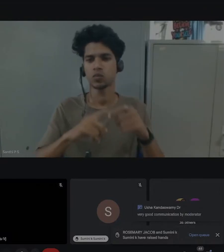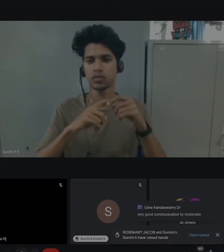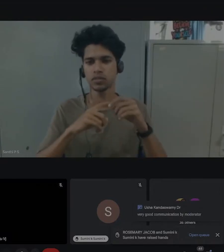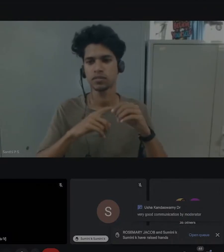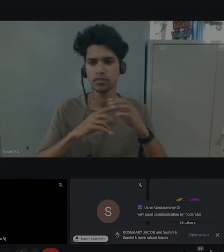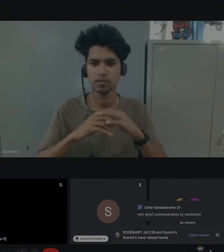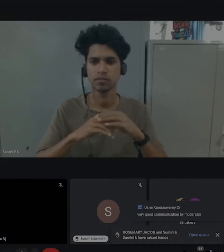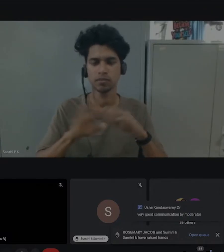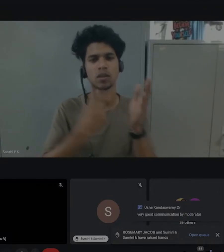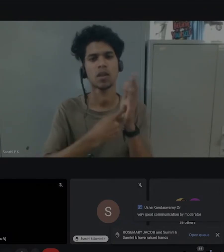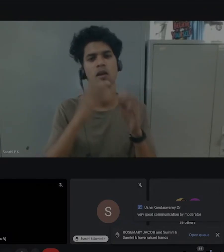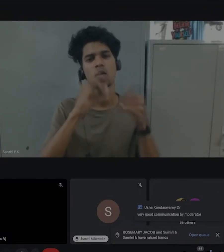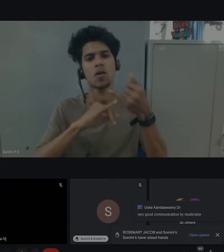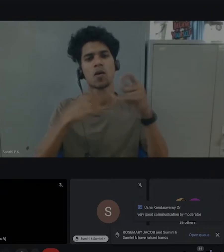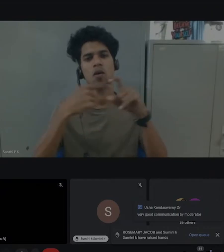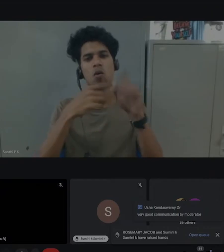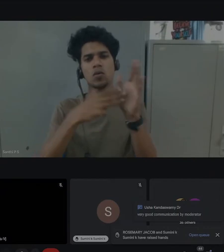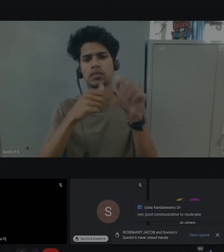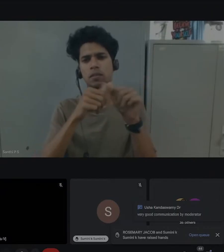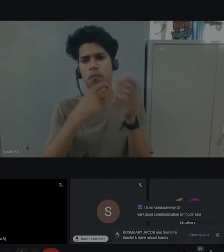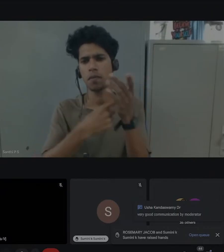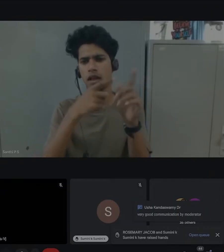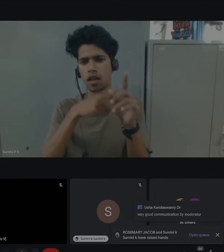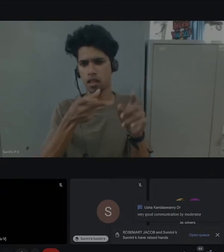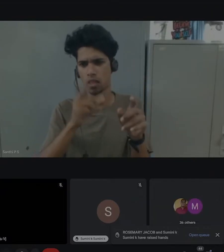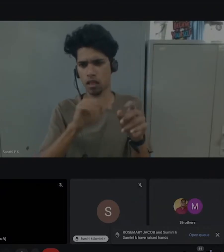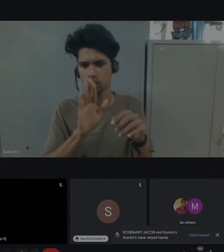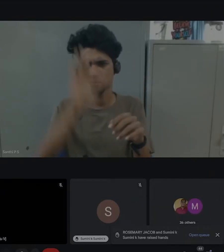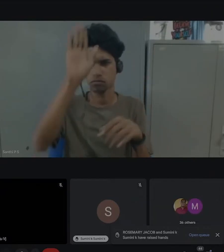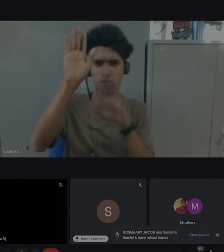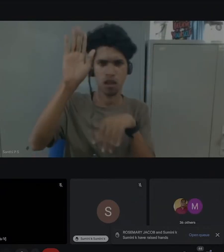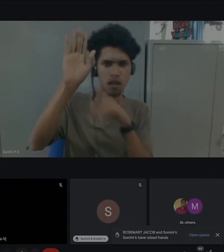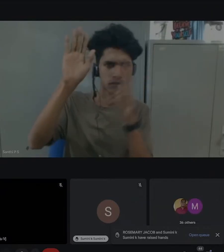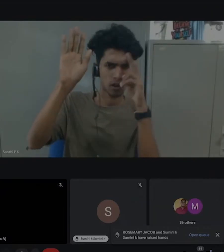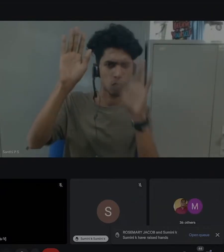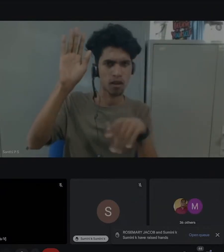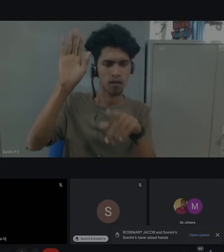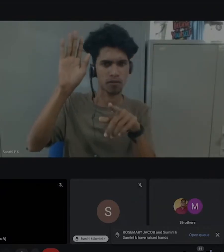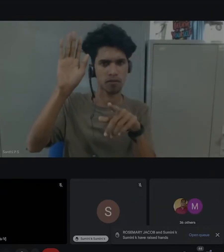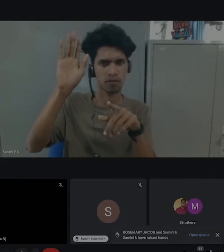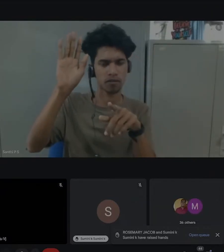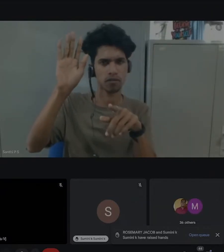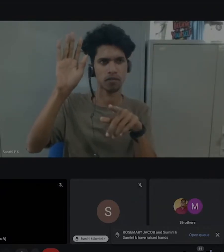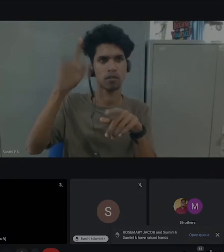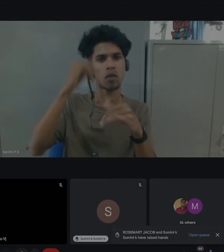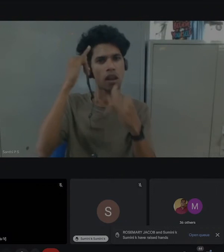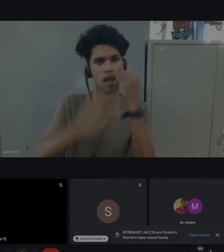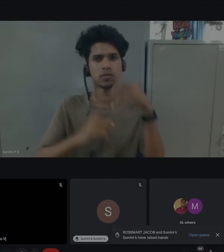മിസ് റോസ്മേരി ജേക്കബ് ചോദ്യം ചോദിക്കാനാണോ? ഹാൻഡ് റൈസ് ചെയ്തിട്ടുണ്ട്. നമുക്ക് ഒരു ചോദ്യം കൂടി എടുക്കാം. ലാസ്റ്റ്